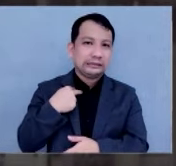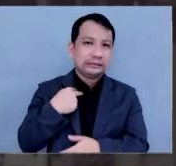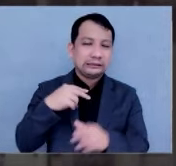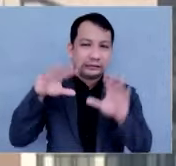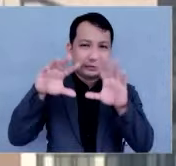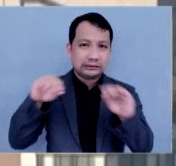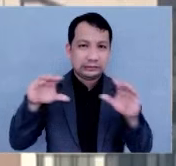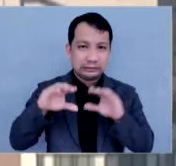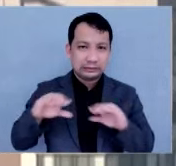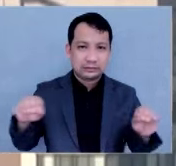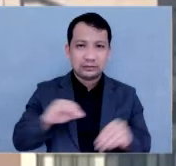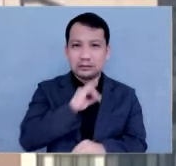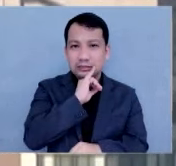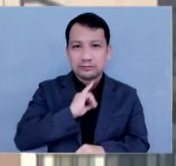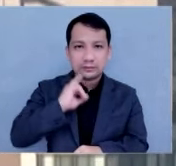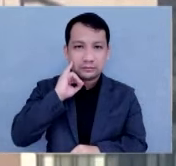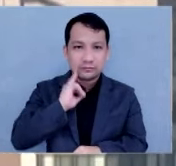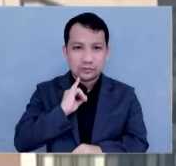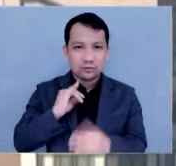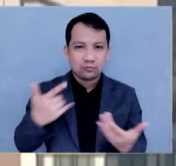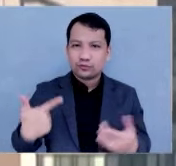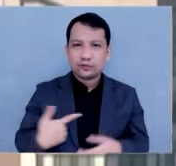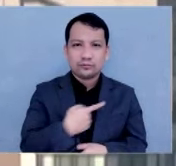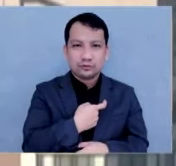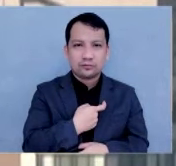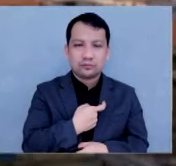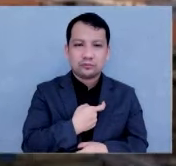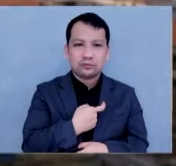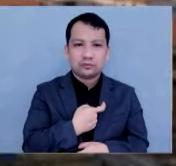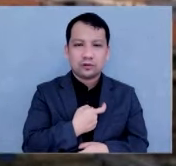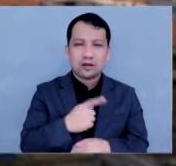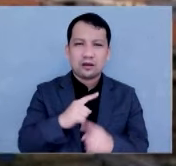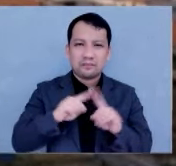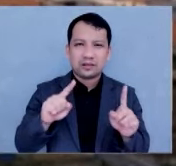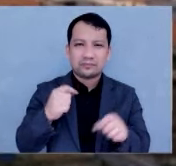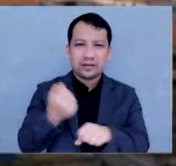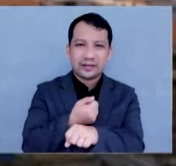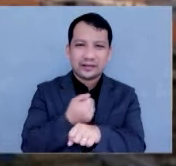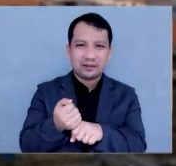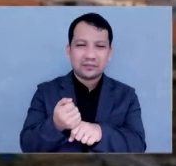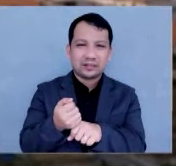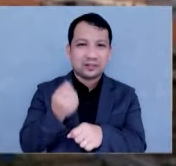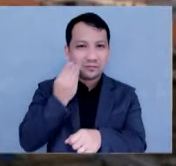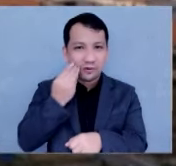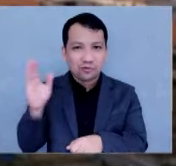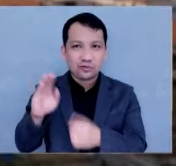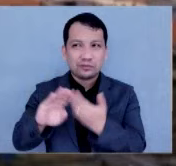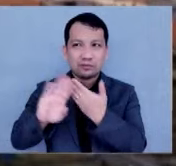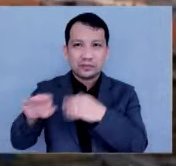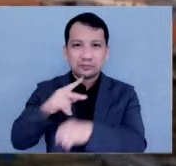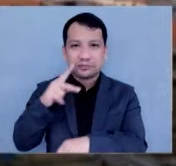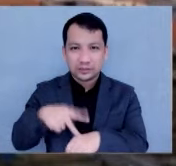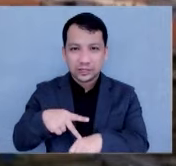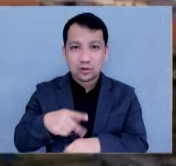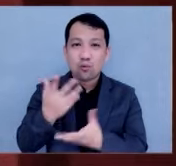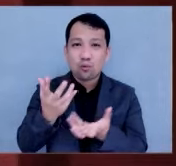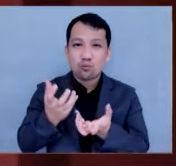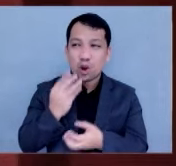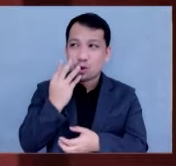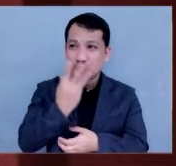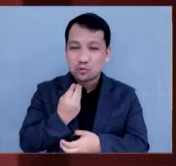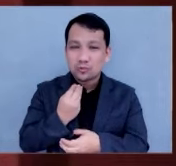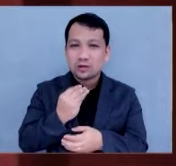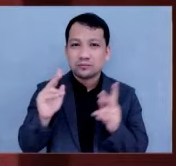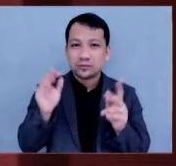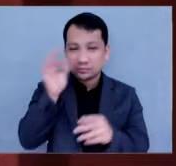Israel wala naman daw nasugatan pero pahirapan ang repatriation sa mga OFW na gusto ng umuwi ating